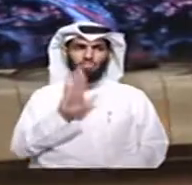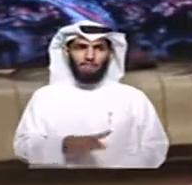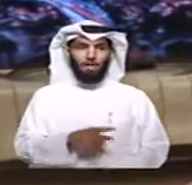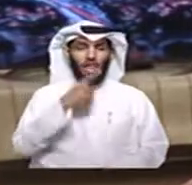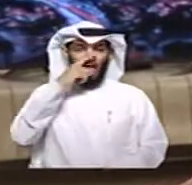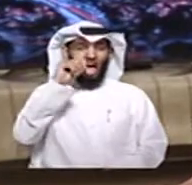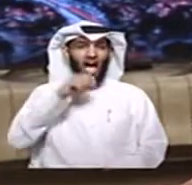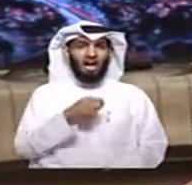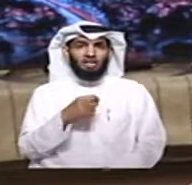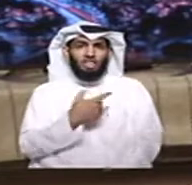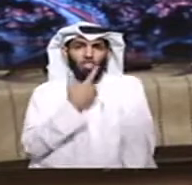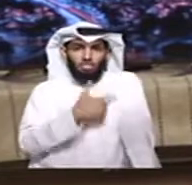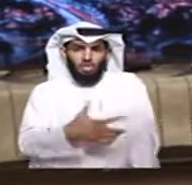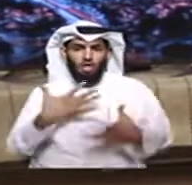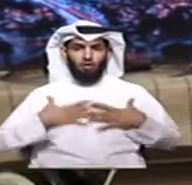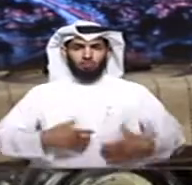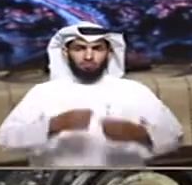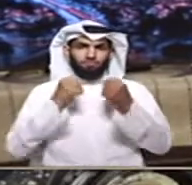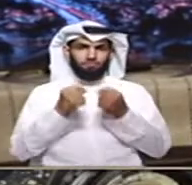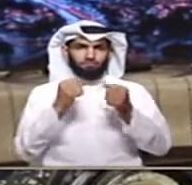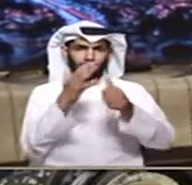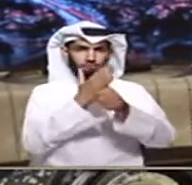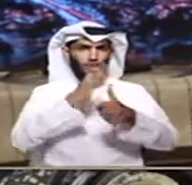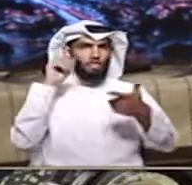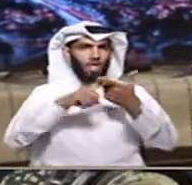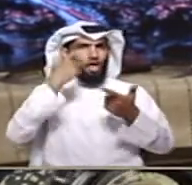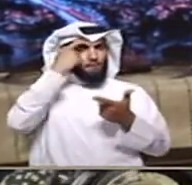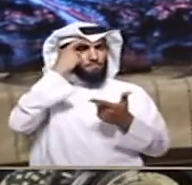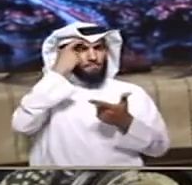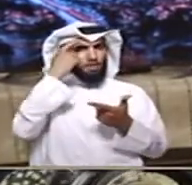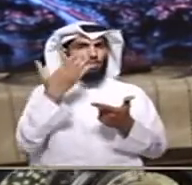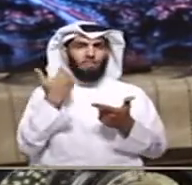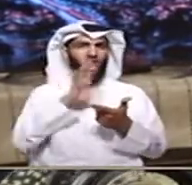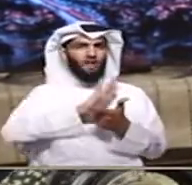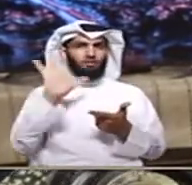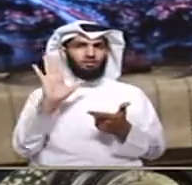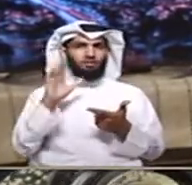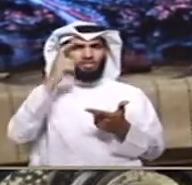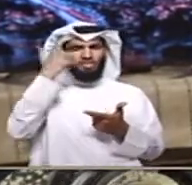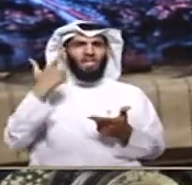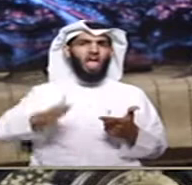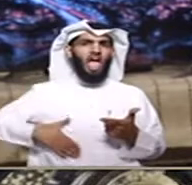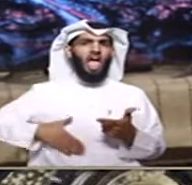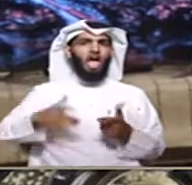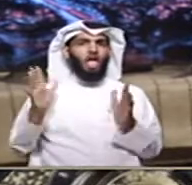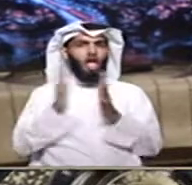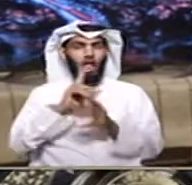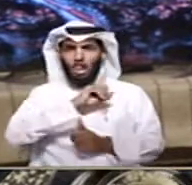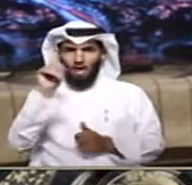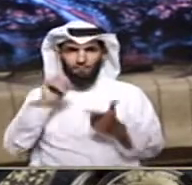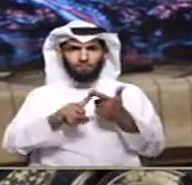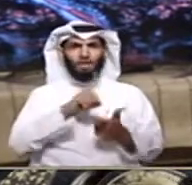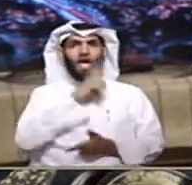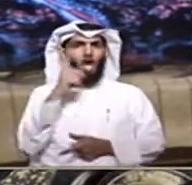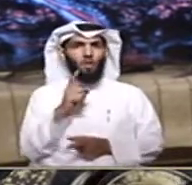أن يتمتع المتبرع بصحة جيدة وأن لا يعاني من أي أمراض معدية مثل التهاب كبد فيروسي أو مرض نقص